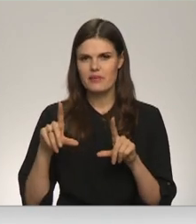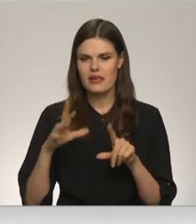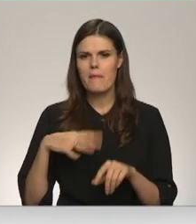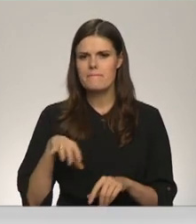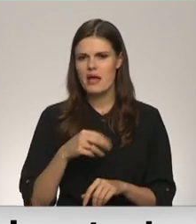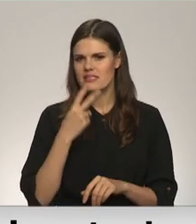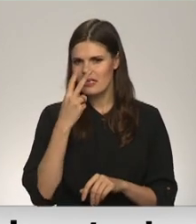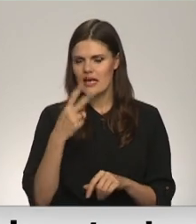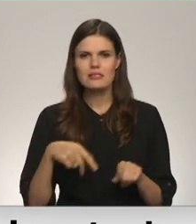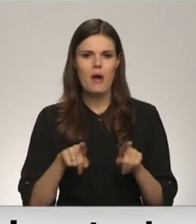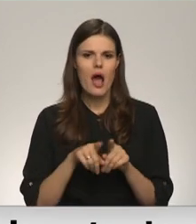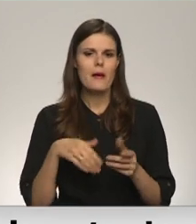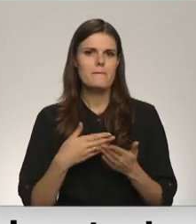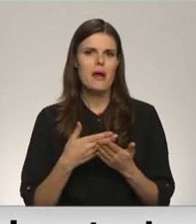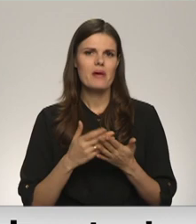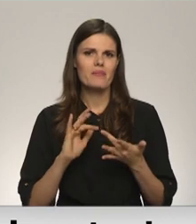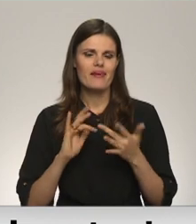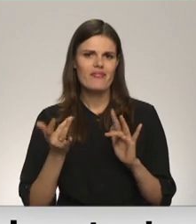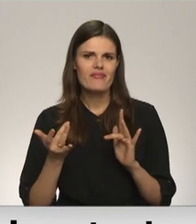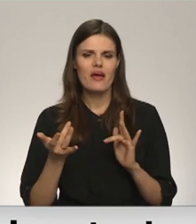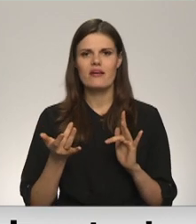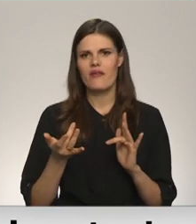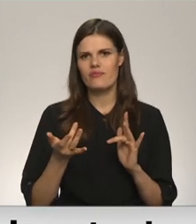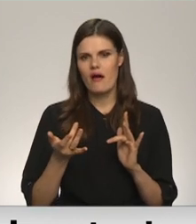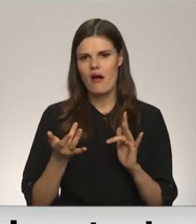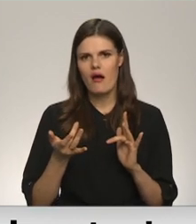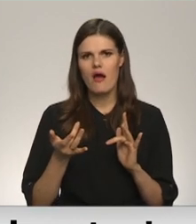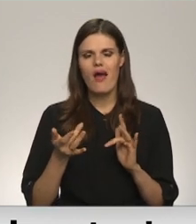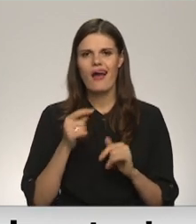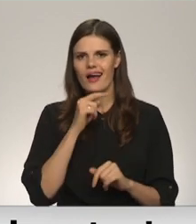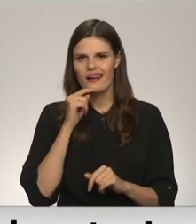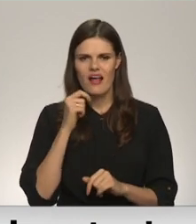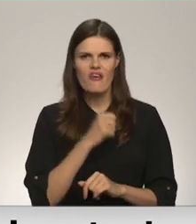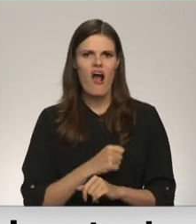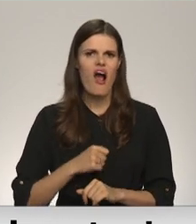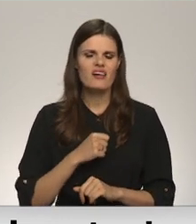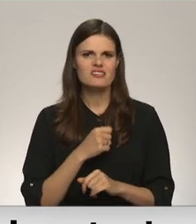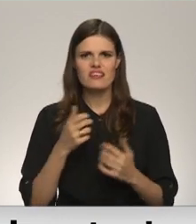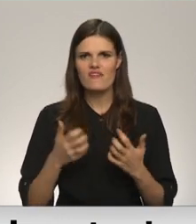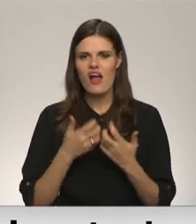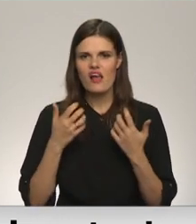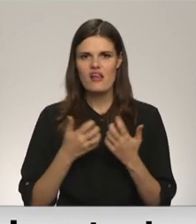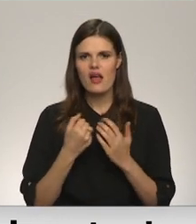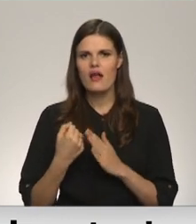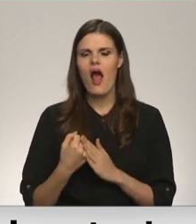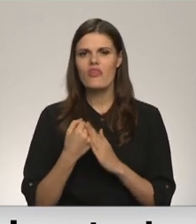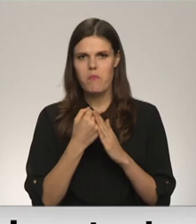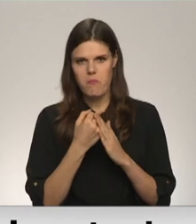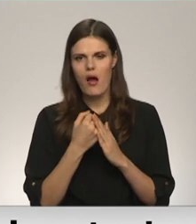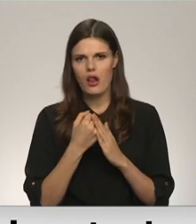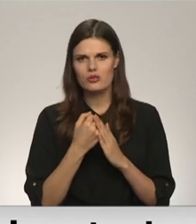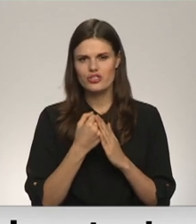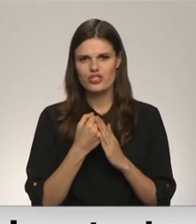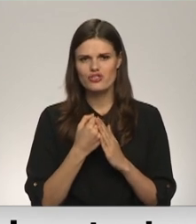Mēs redzam arī, piemēram, sociālos tīklos Krievijas agresīvā kara atbalstīšanu.